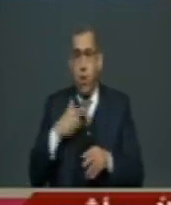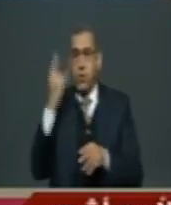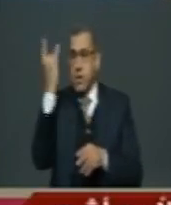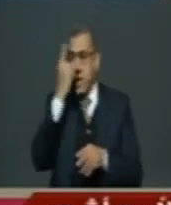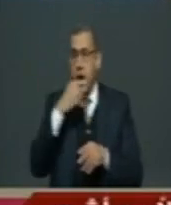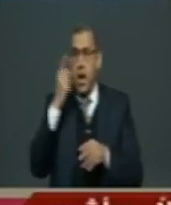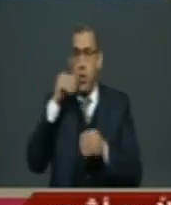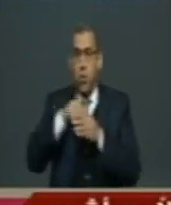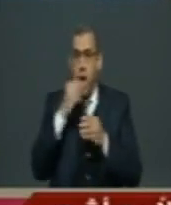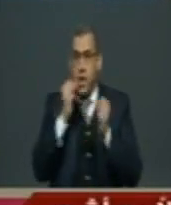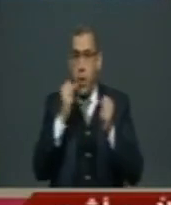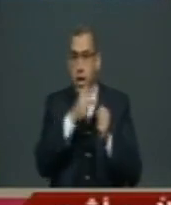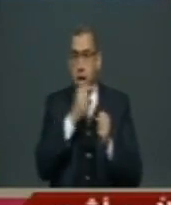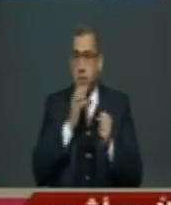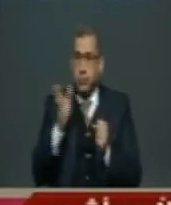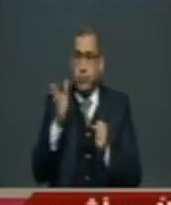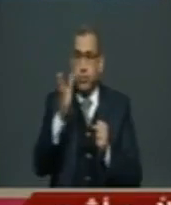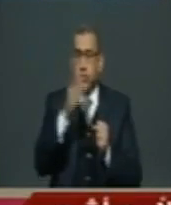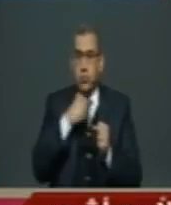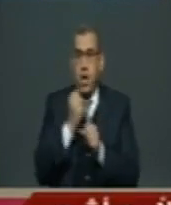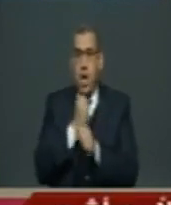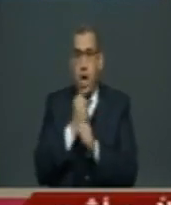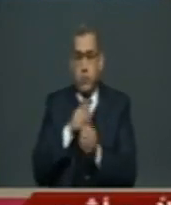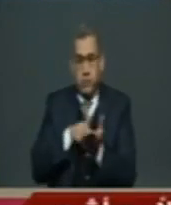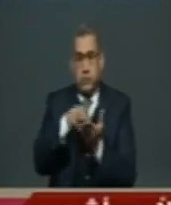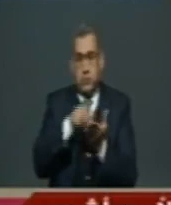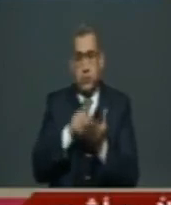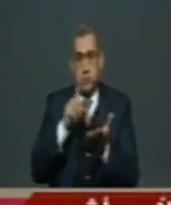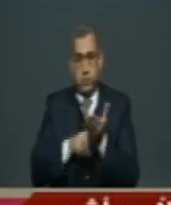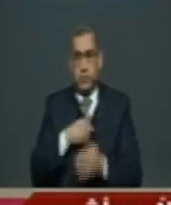يوم وبنعلن ده، وانا يمكن برضو